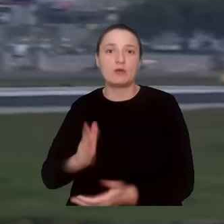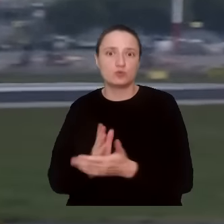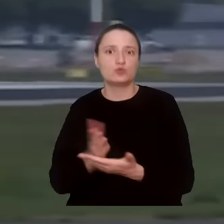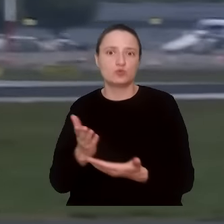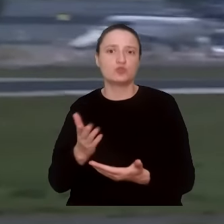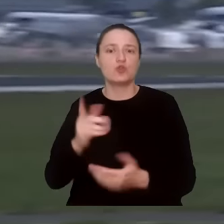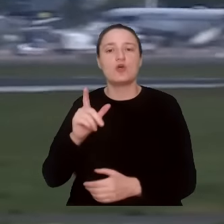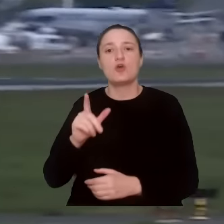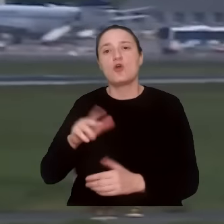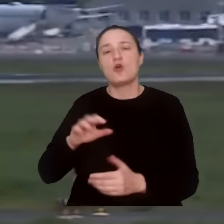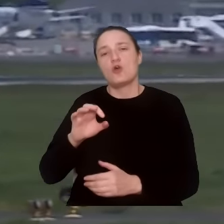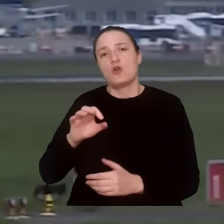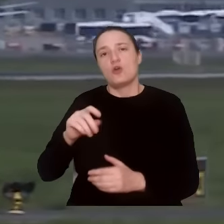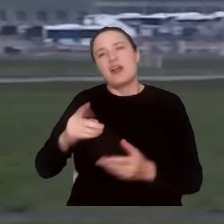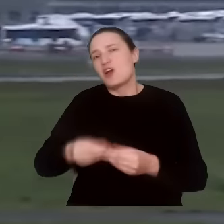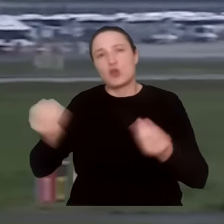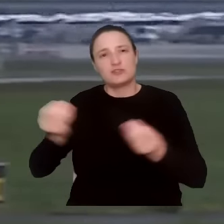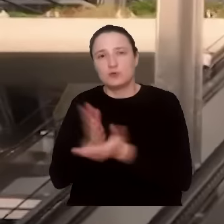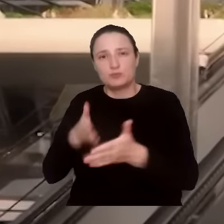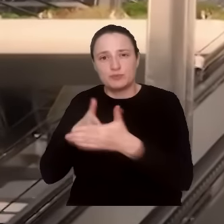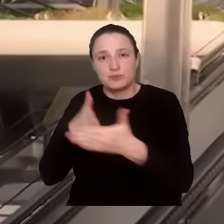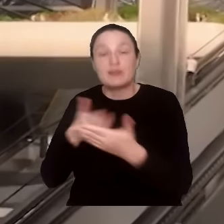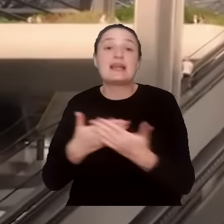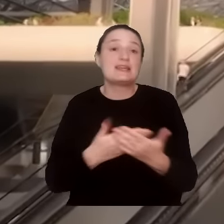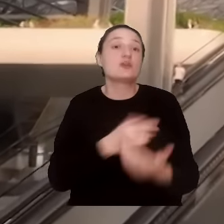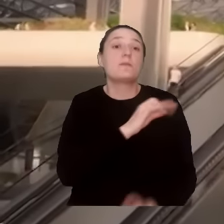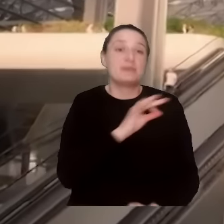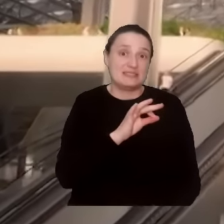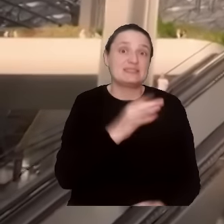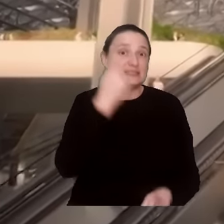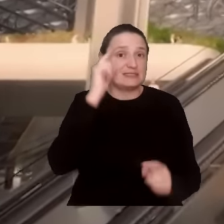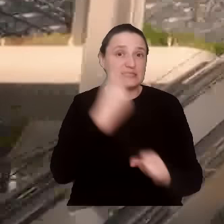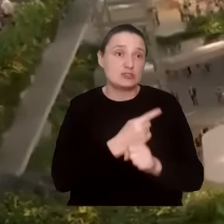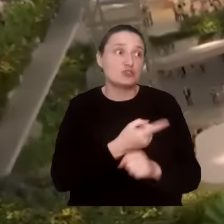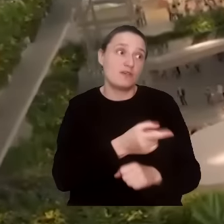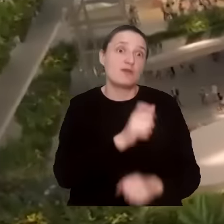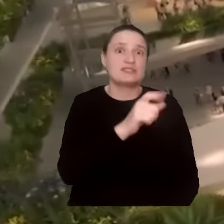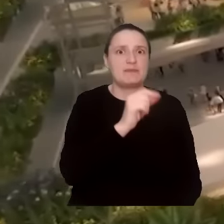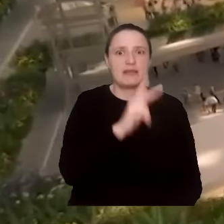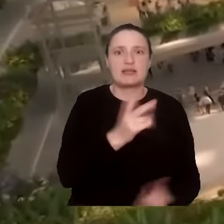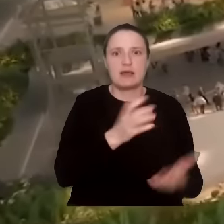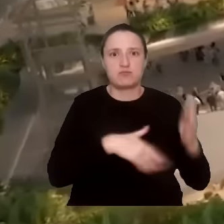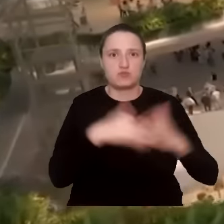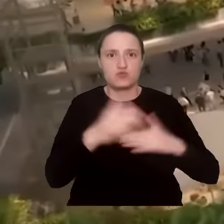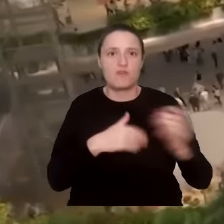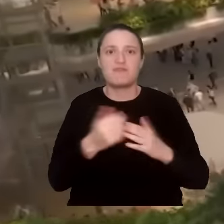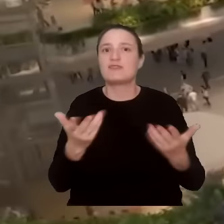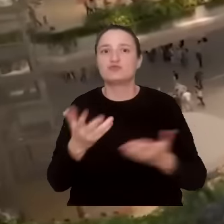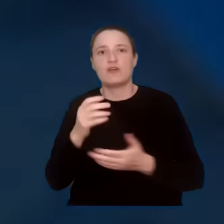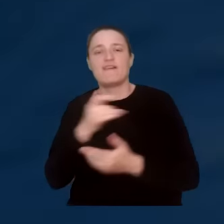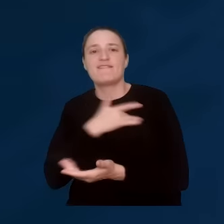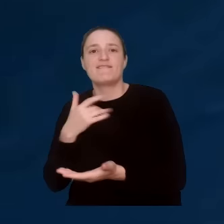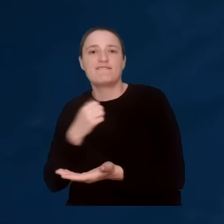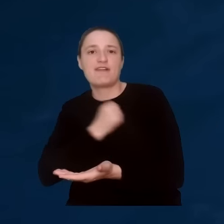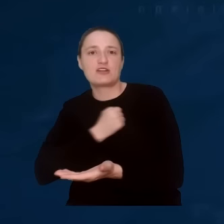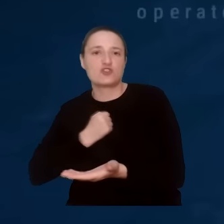jego możliwości rozwojowe kończą się. Stąd pomysł Prawa i Sprawiedliwości o budowie centralnego portu komunikacyjnego między Warszawą a Łodzią. Obecna władza nie